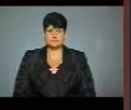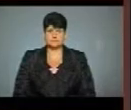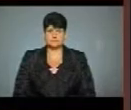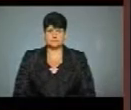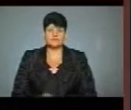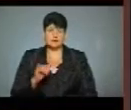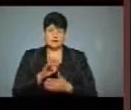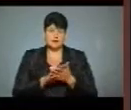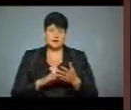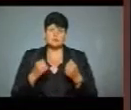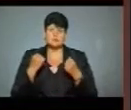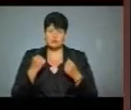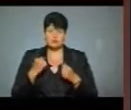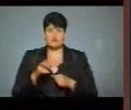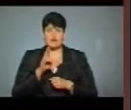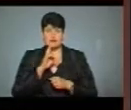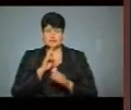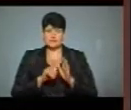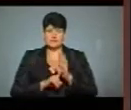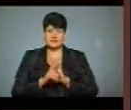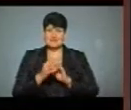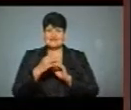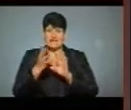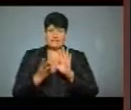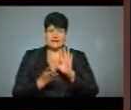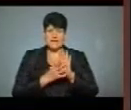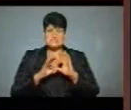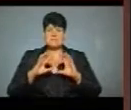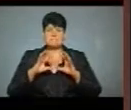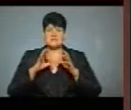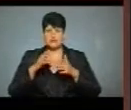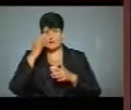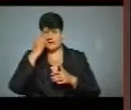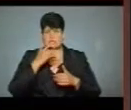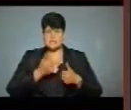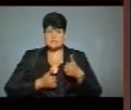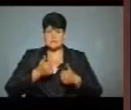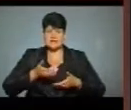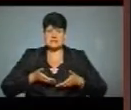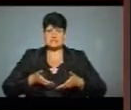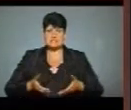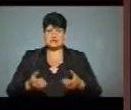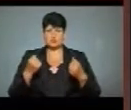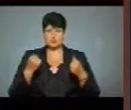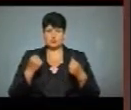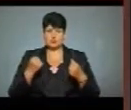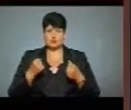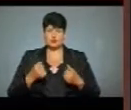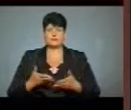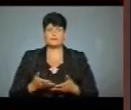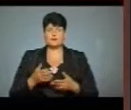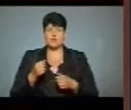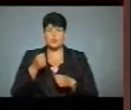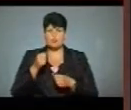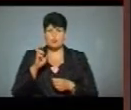І далі про спорт. У Кременці стартували 19-ті міжнародні літні змагання із санного спорту на санкороликах Кубок